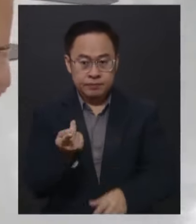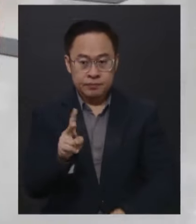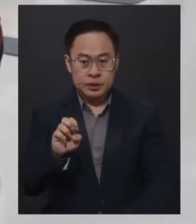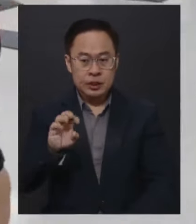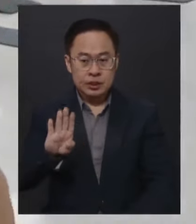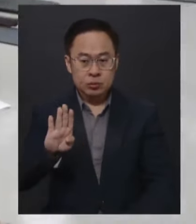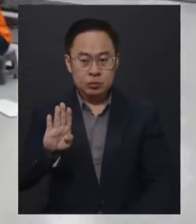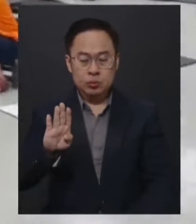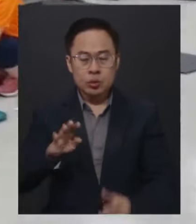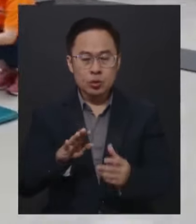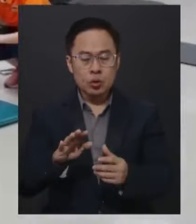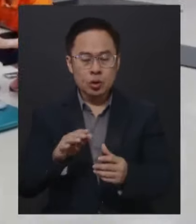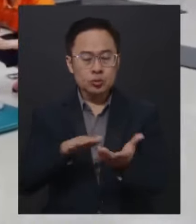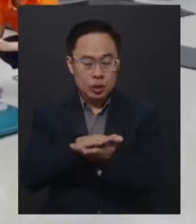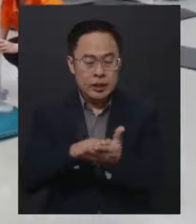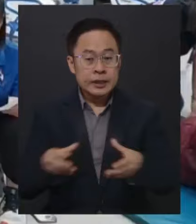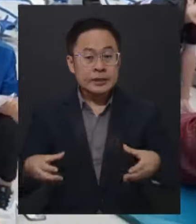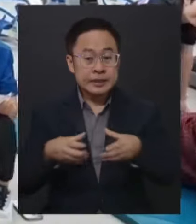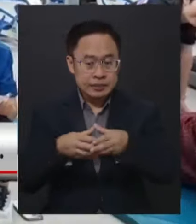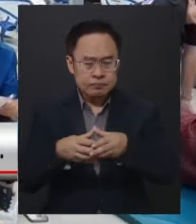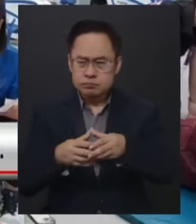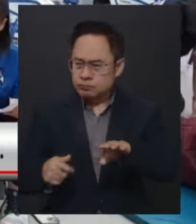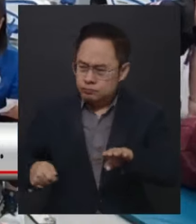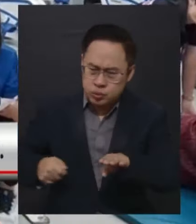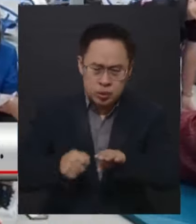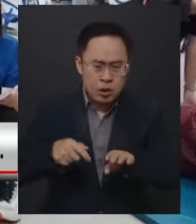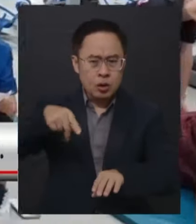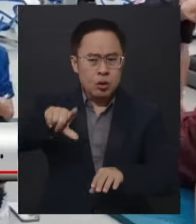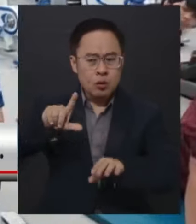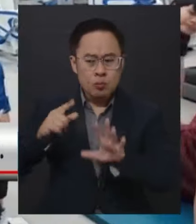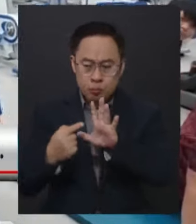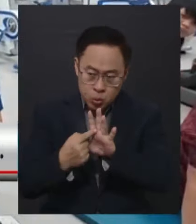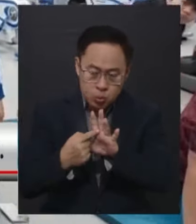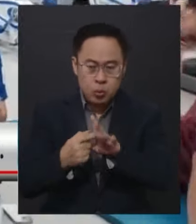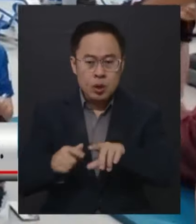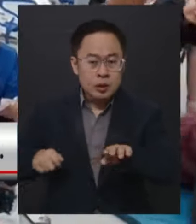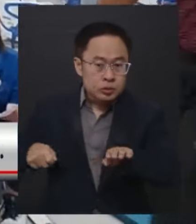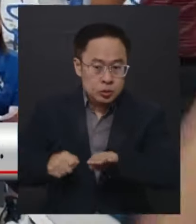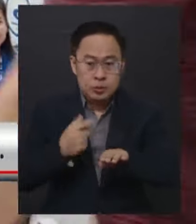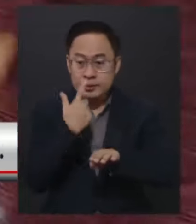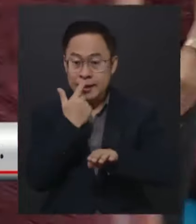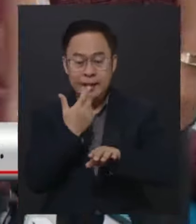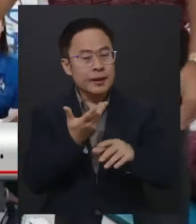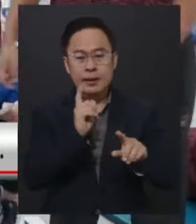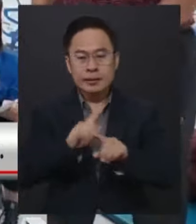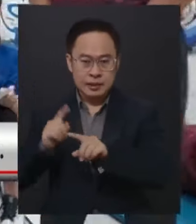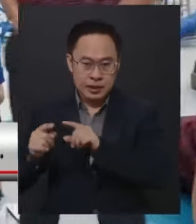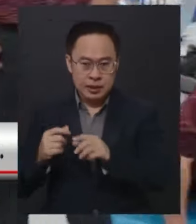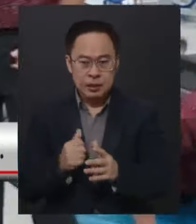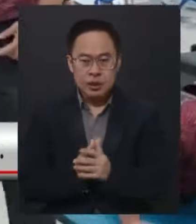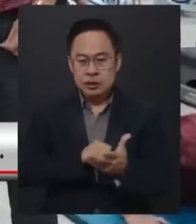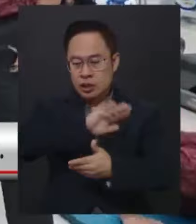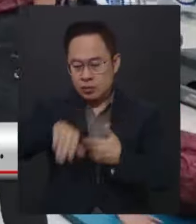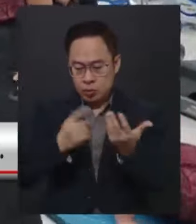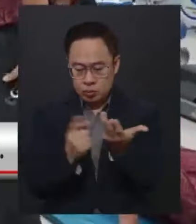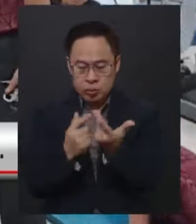ชาติไทยทั้งสนุกเกอร์บิลเลียดพูเอ่อจำนวน 23คนนะครับก็ได้เข้าทำการทดสอบสมรถภาพร่างกาย